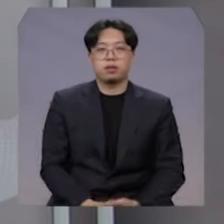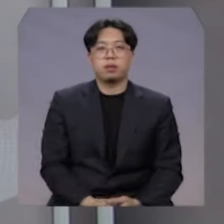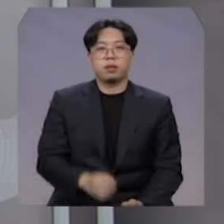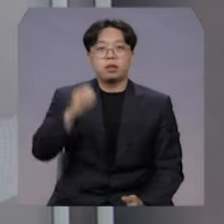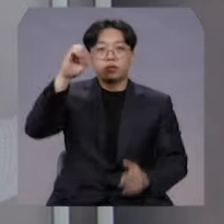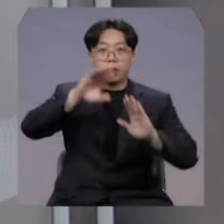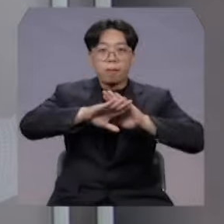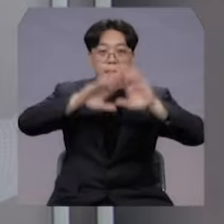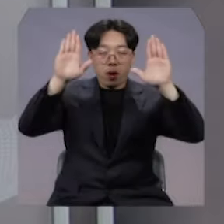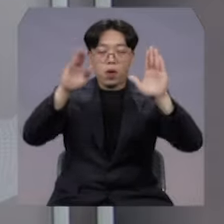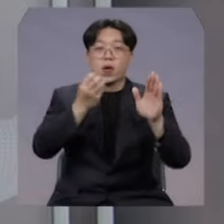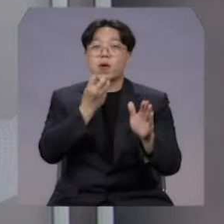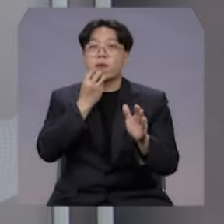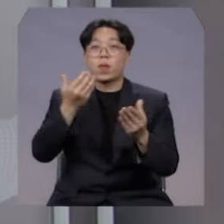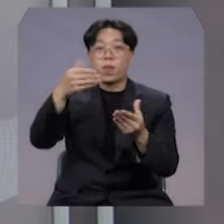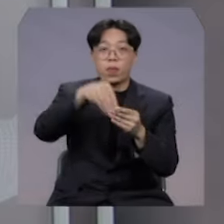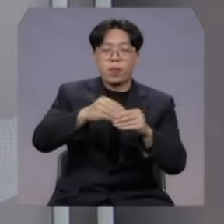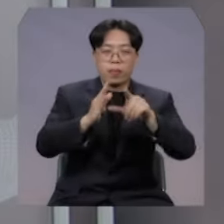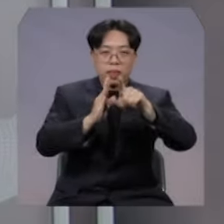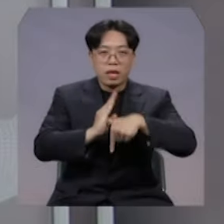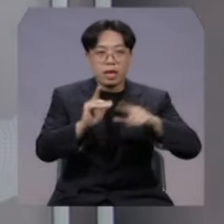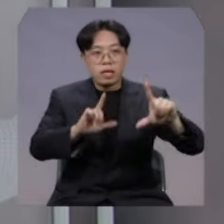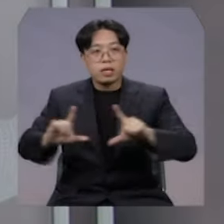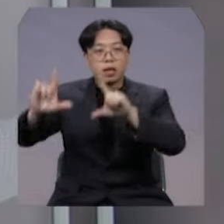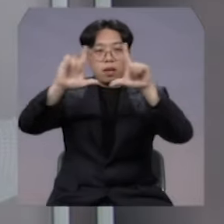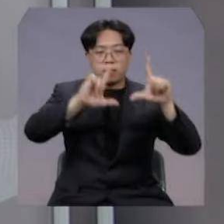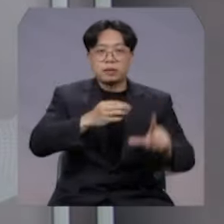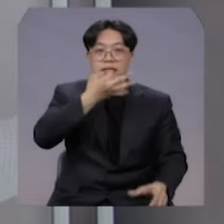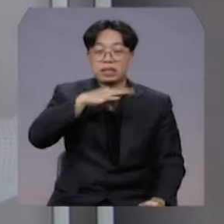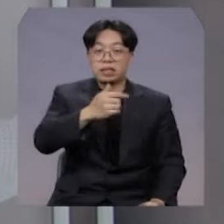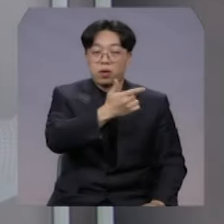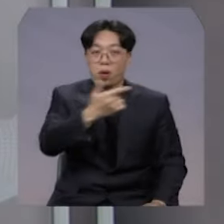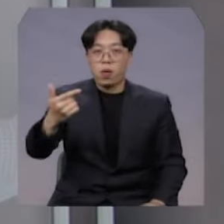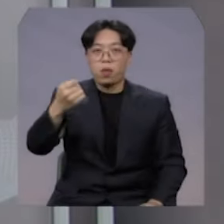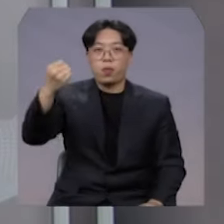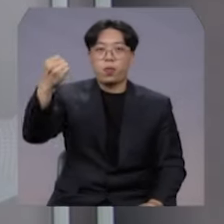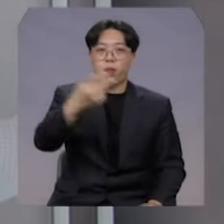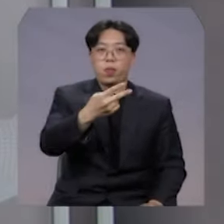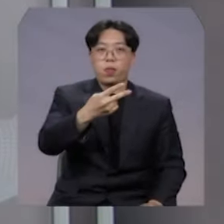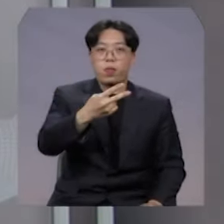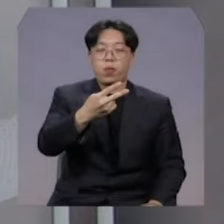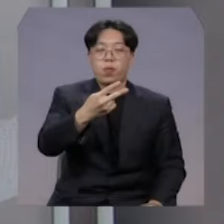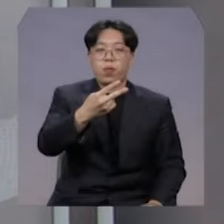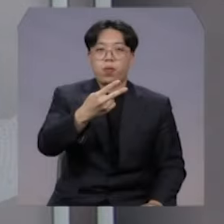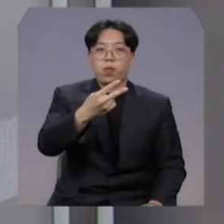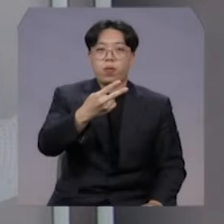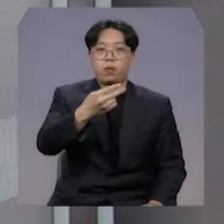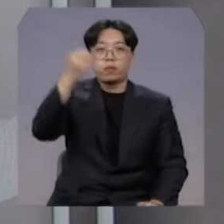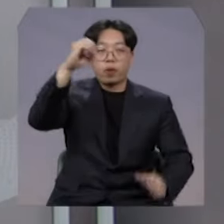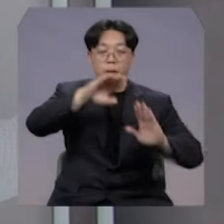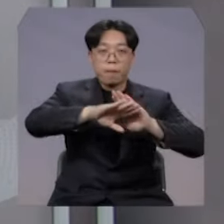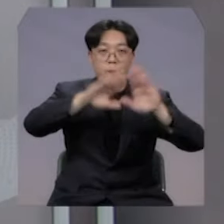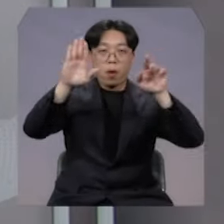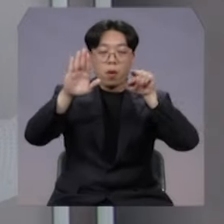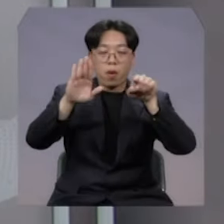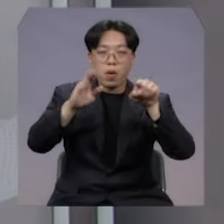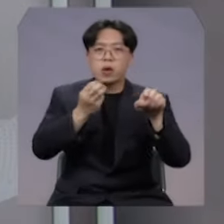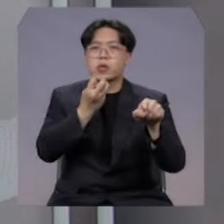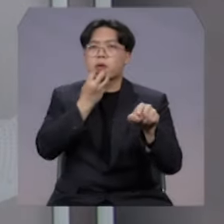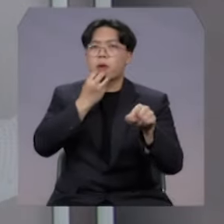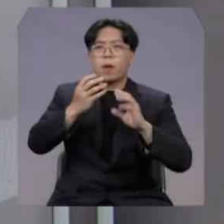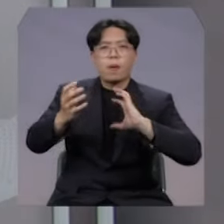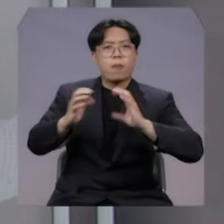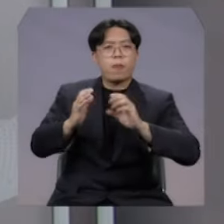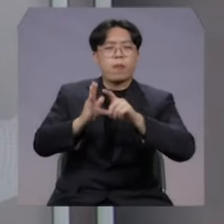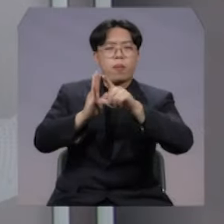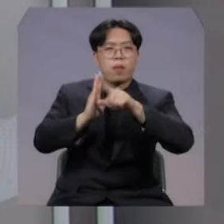되면 삶의 향상이 될 수밖에 없습니다. 그리고 광명시가 서울로의 어떤 협상 과정에서도 얼마나